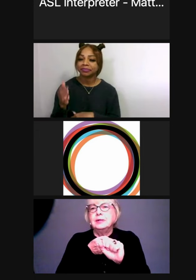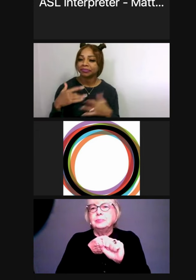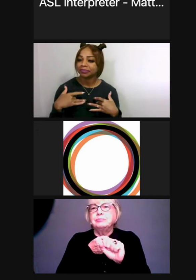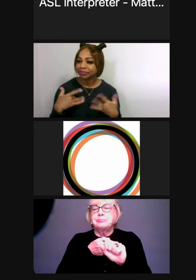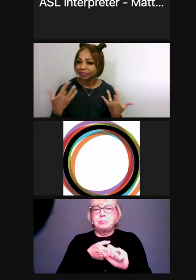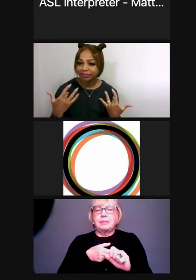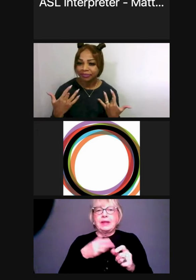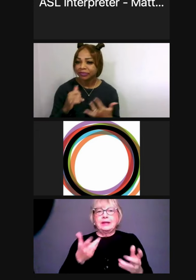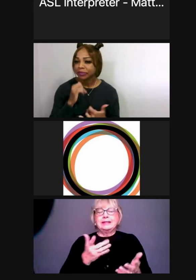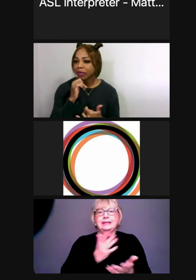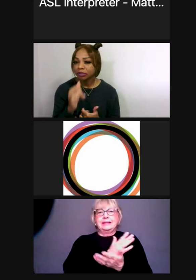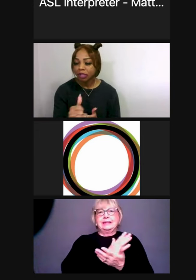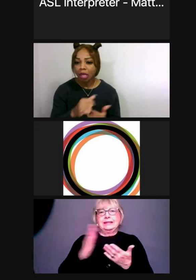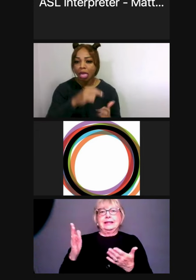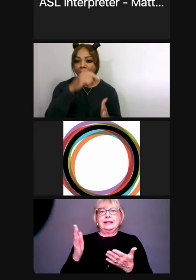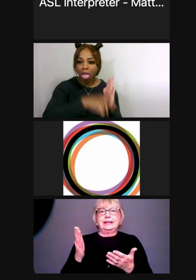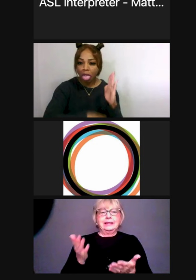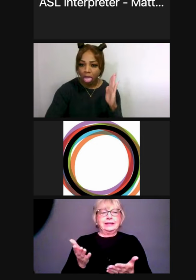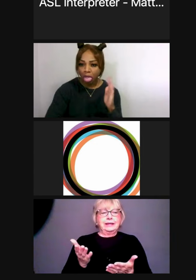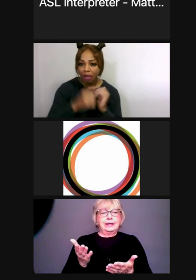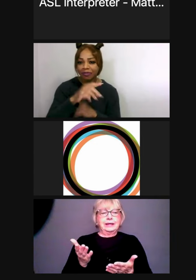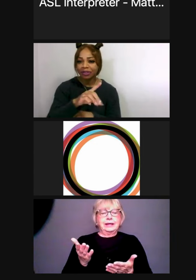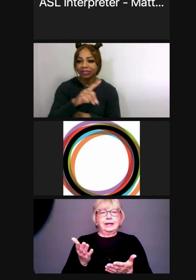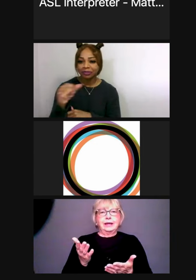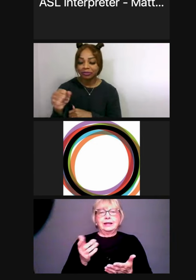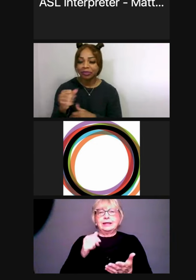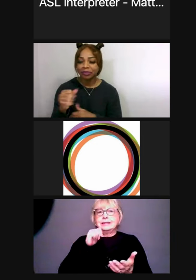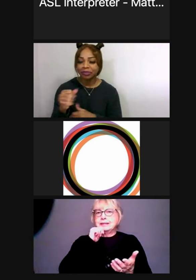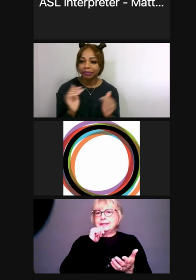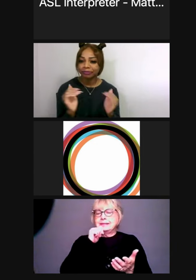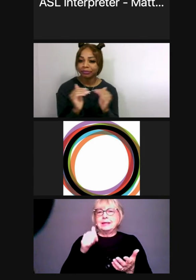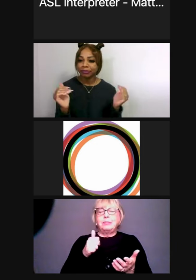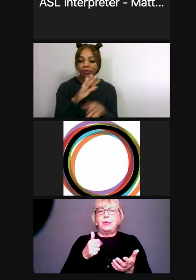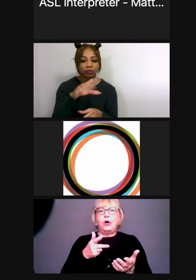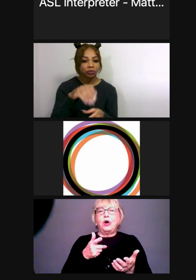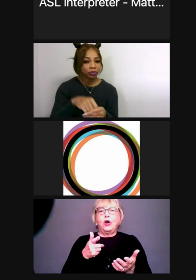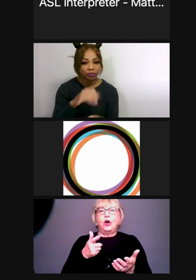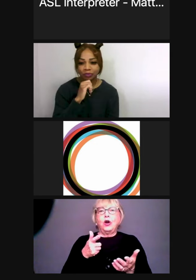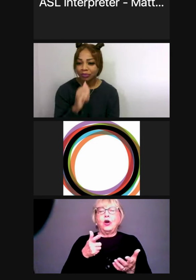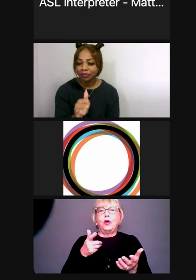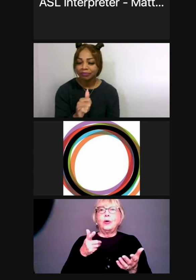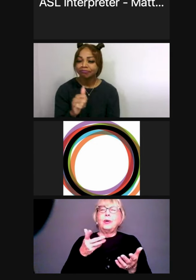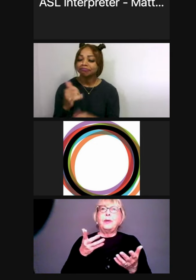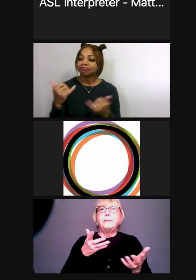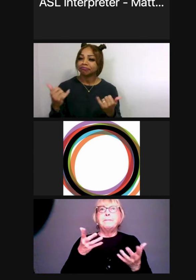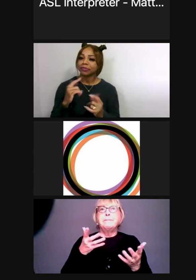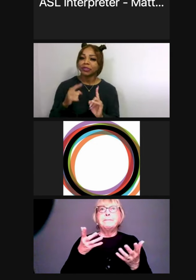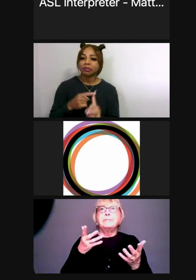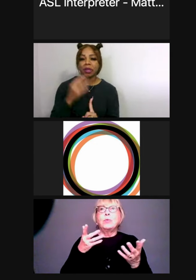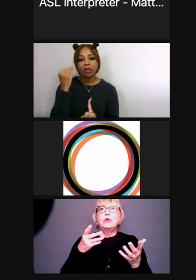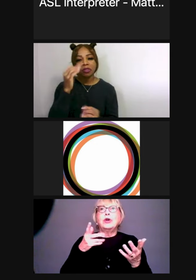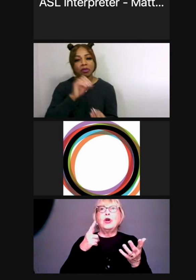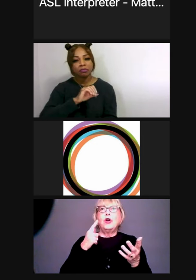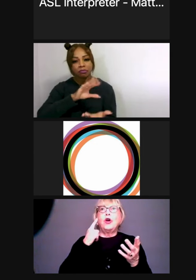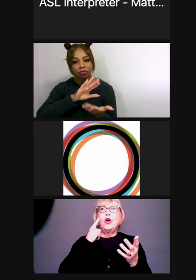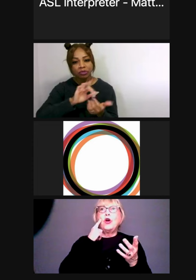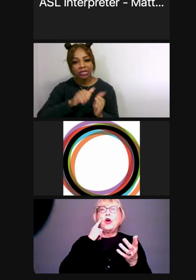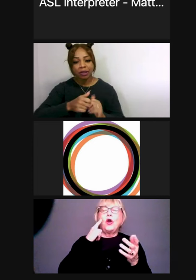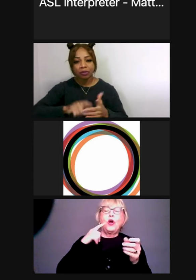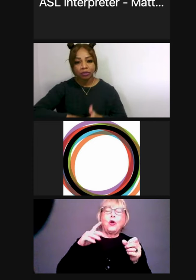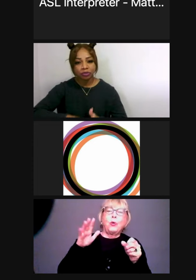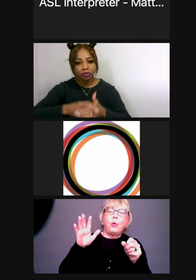série n'est pas un aperçu, comment dire, un portrait complet des